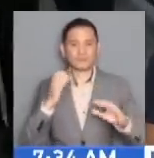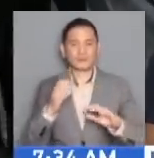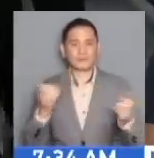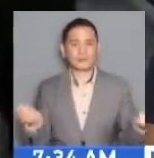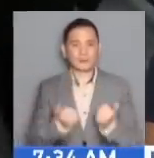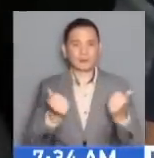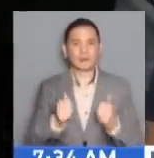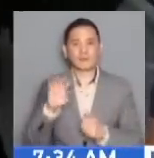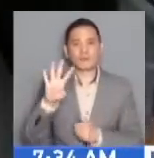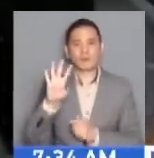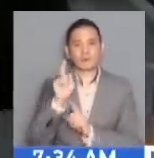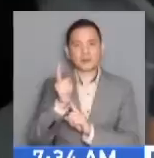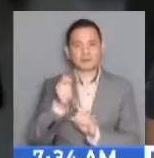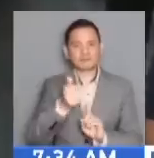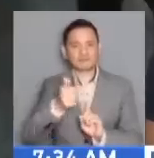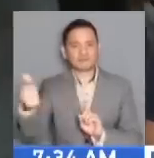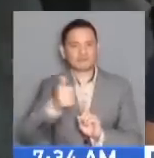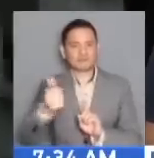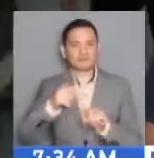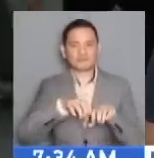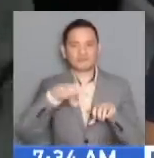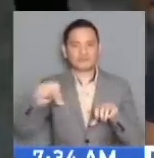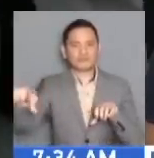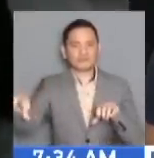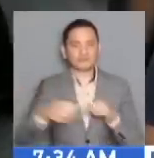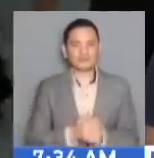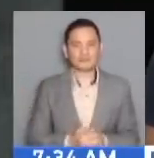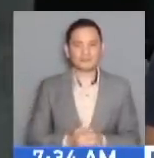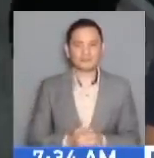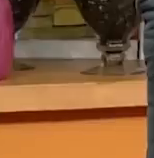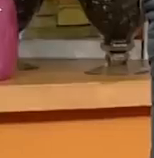rito sa MRT North Avenue Station. Bam Alegre para sa GMA Integrated News.